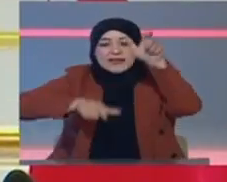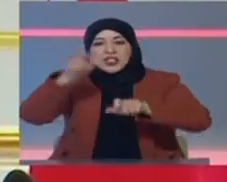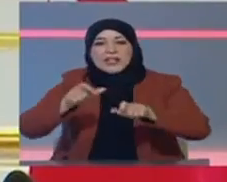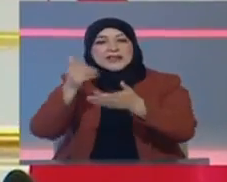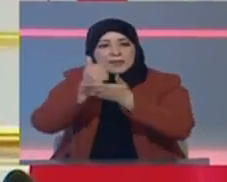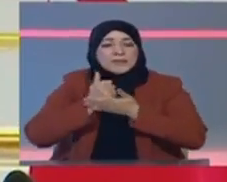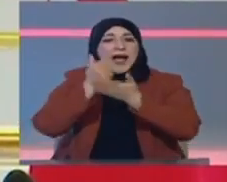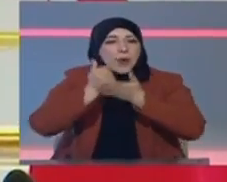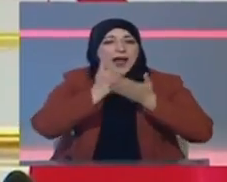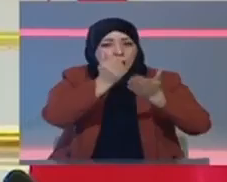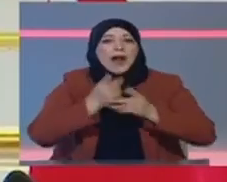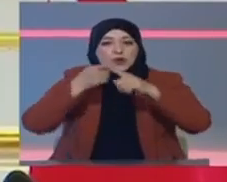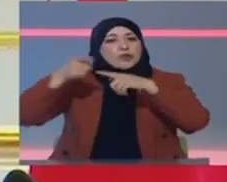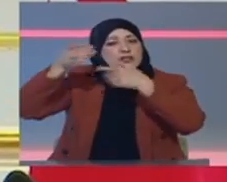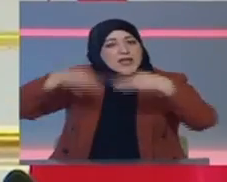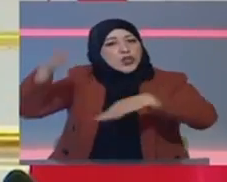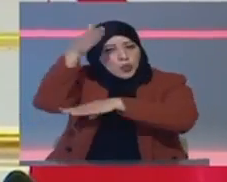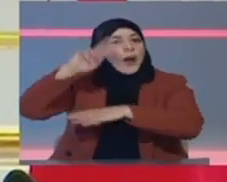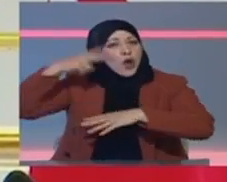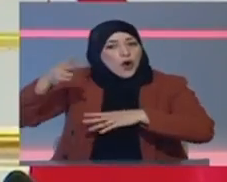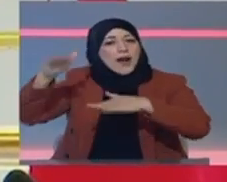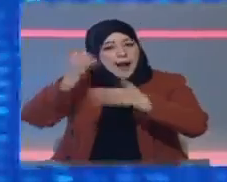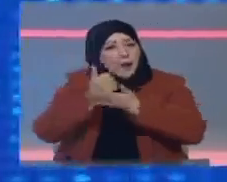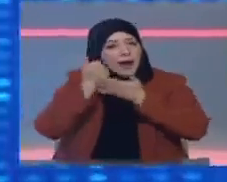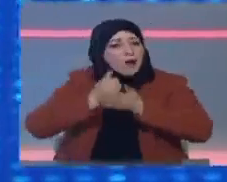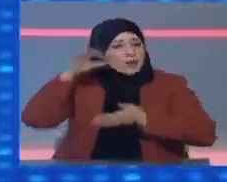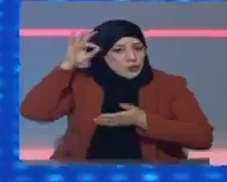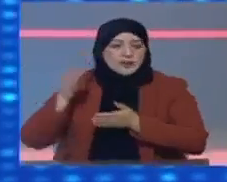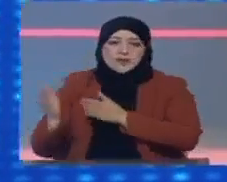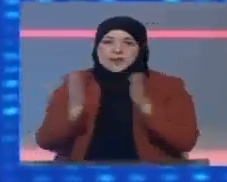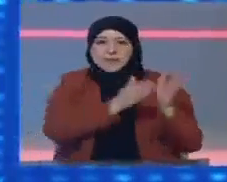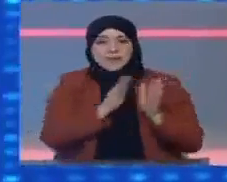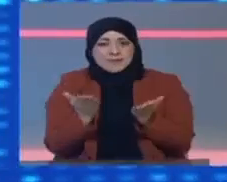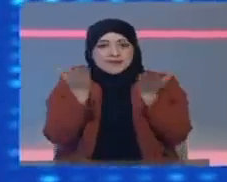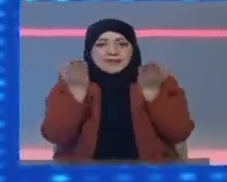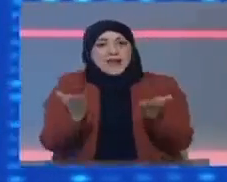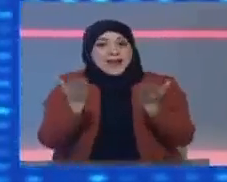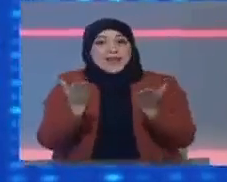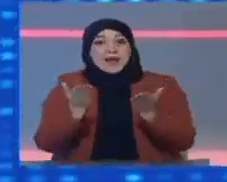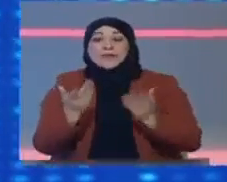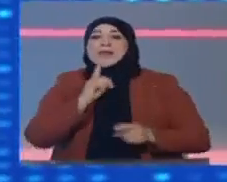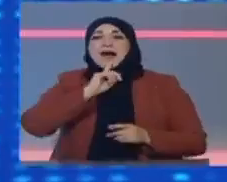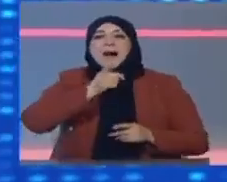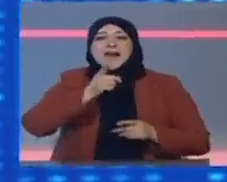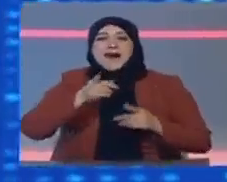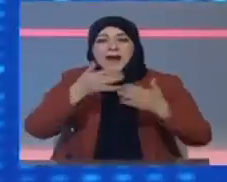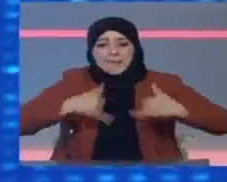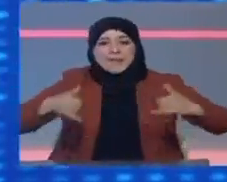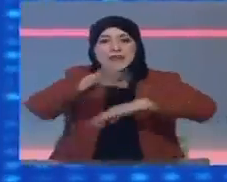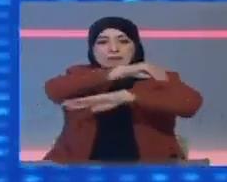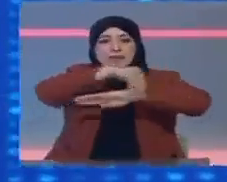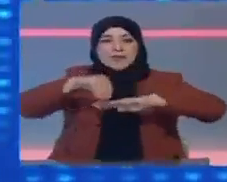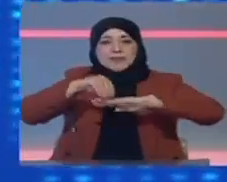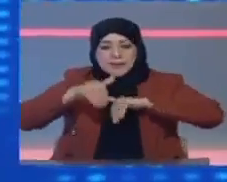ساهمت بصفه تلقائيه بمد يد المساعده تونس هذا وقد قرر مجلس الامن القومي تمديد